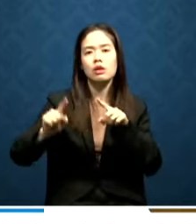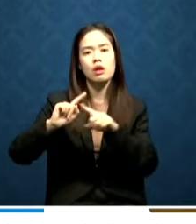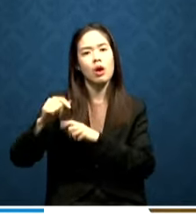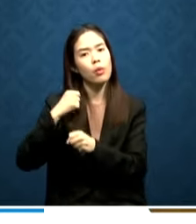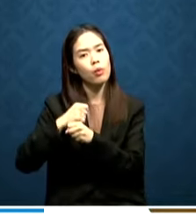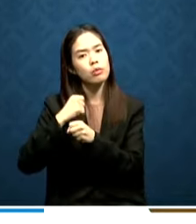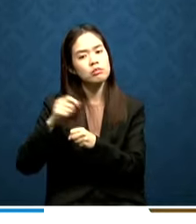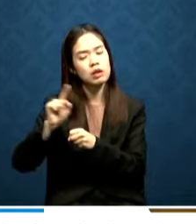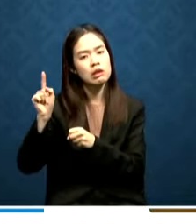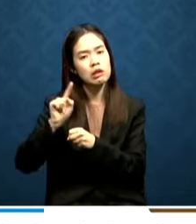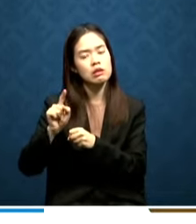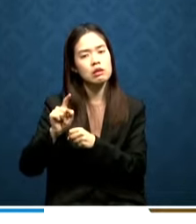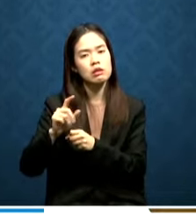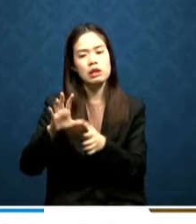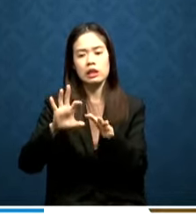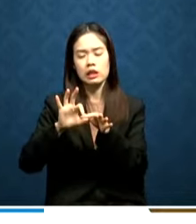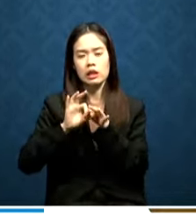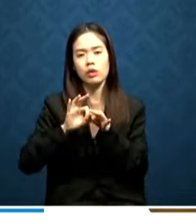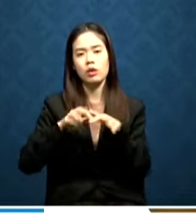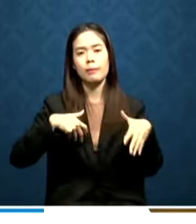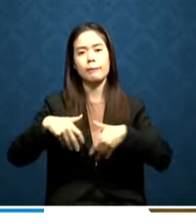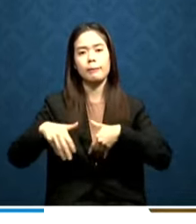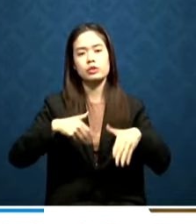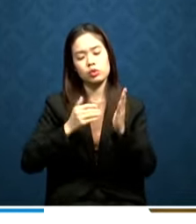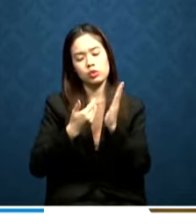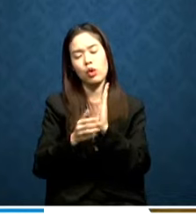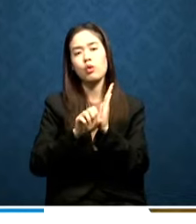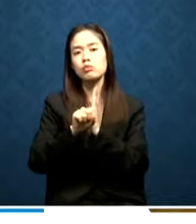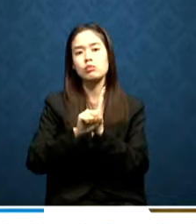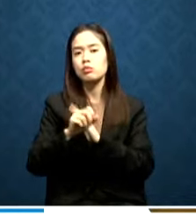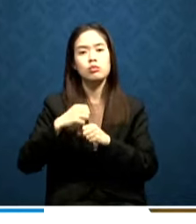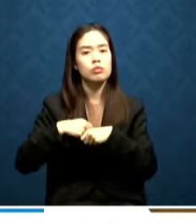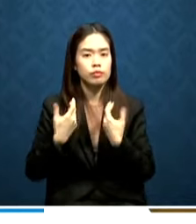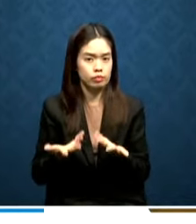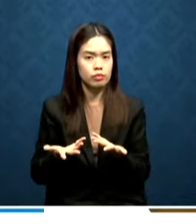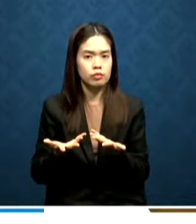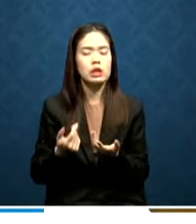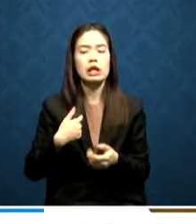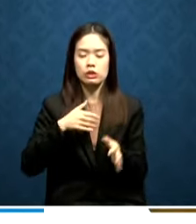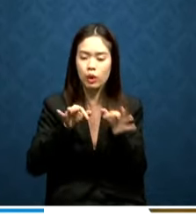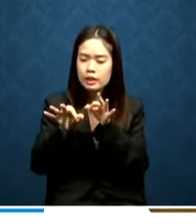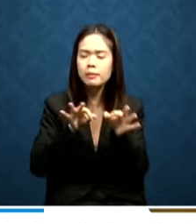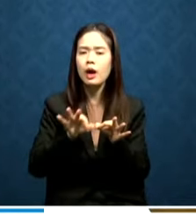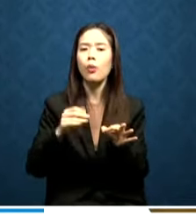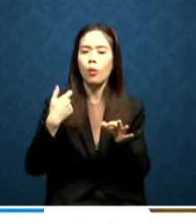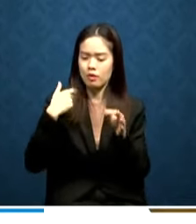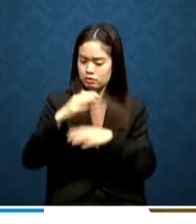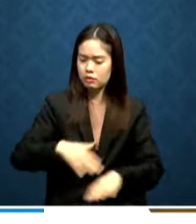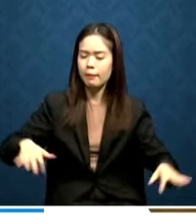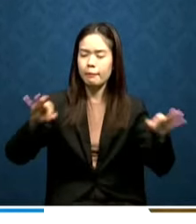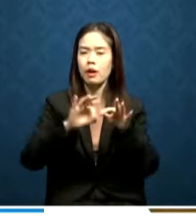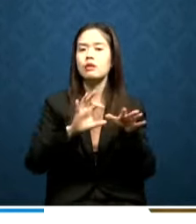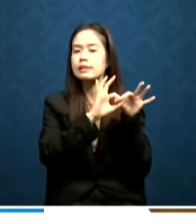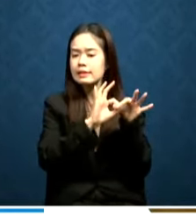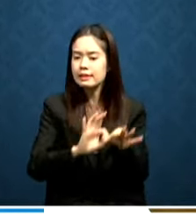สิทธิไอ้ตรงนี้มันสามารถมันเกี่ยวต้องไปอธิบายกับเขาโดยละเอียดว่าเกี่ยวเพราะว่าพอ